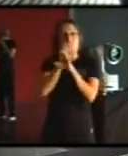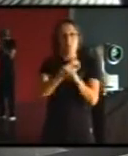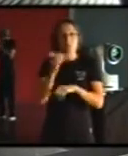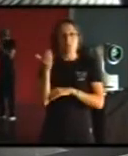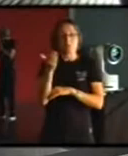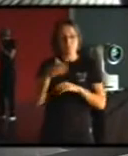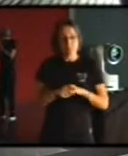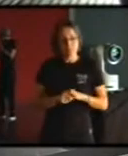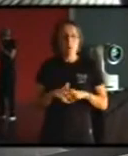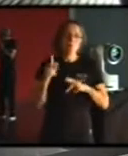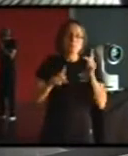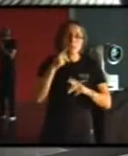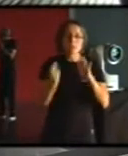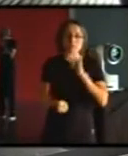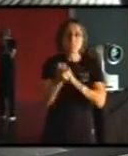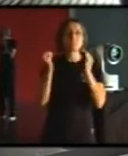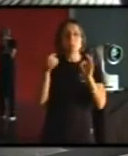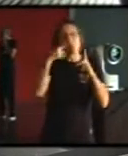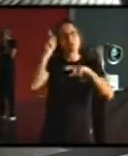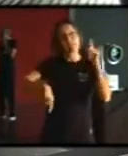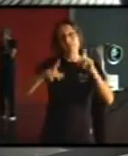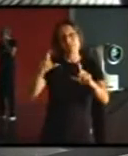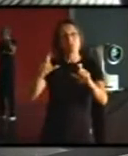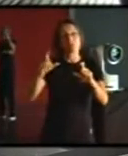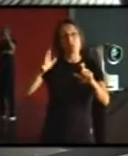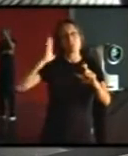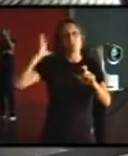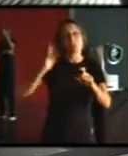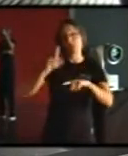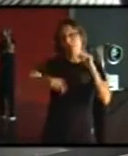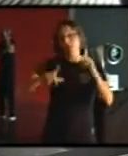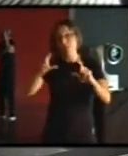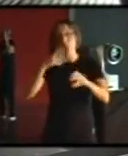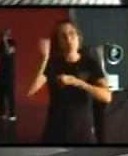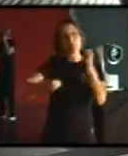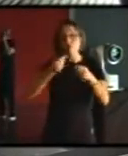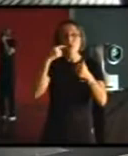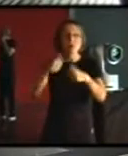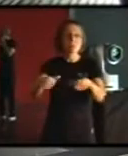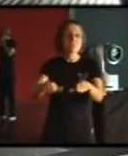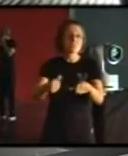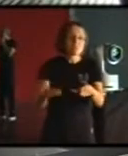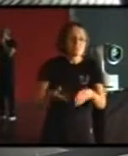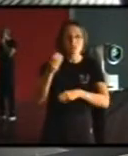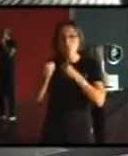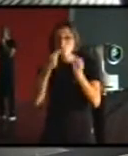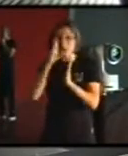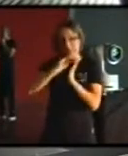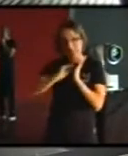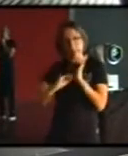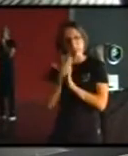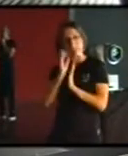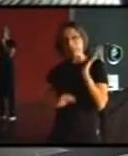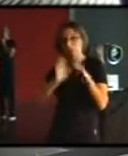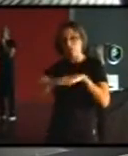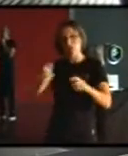pas spectaculaire, parce qu'on n'avait pas le droit de le photographier, ni de rester et de décrire, et on